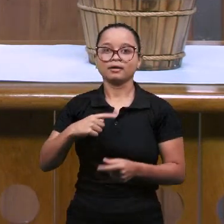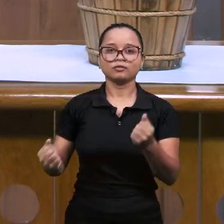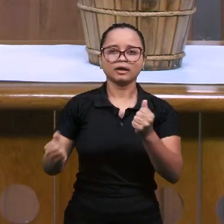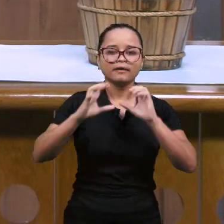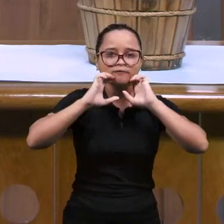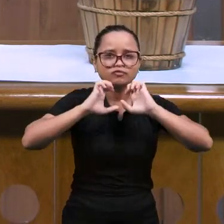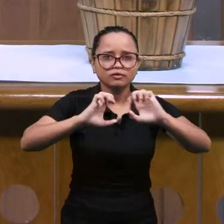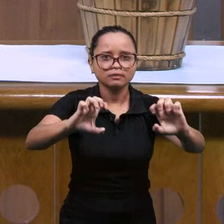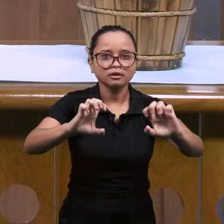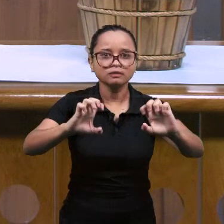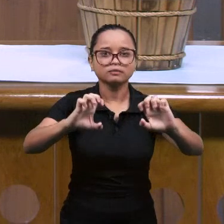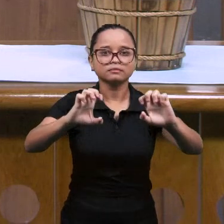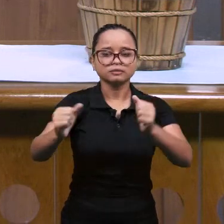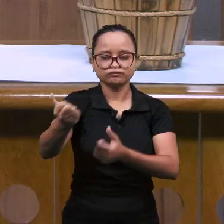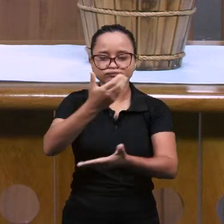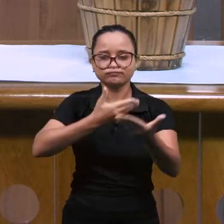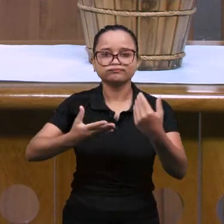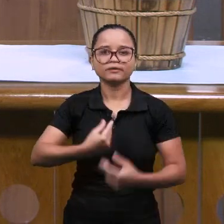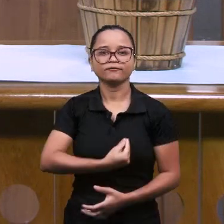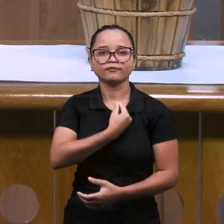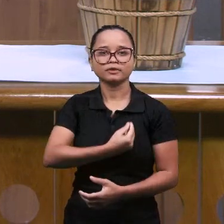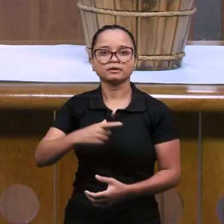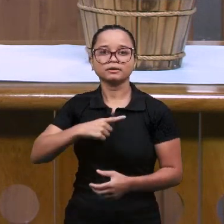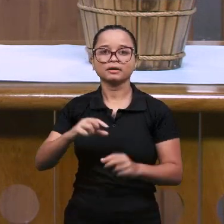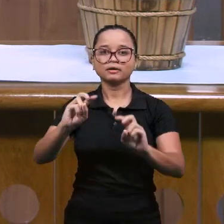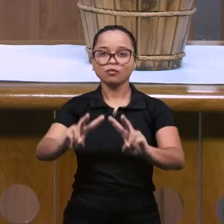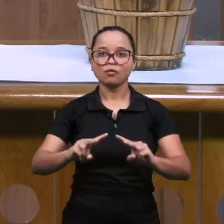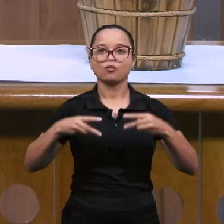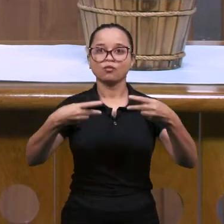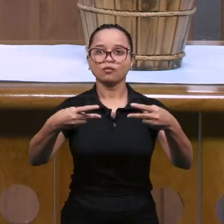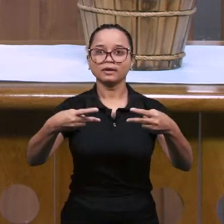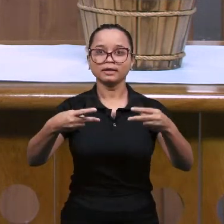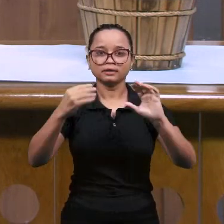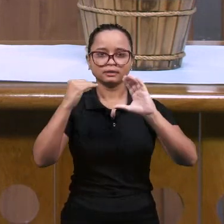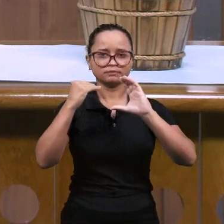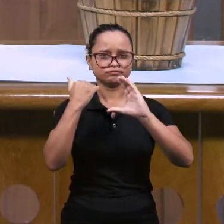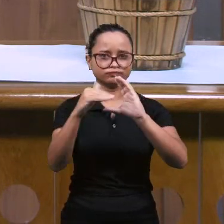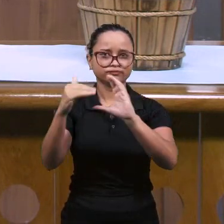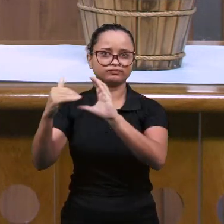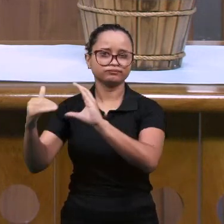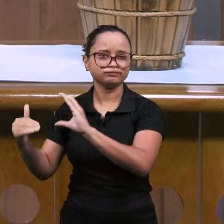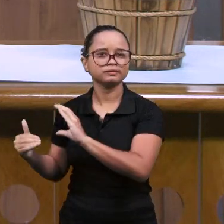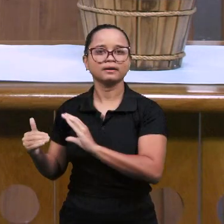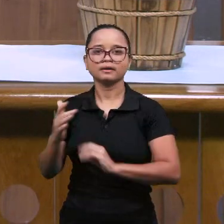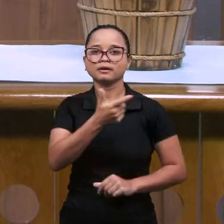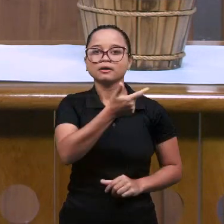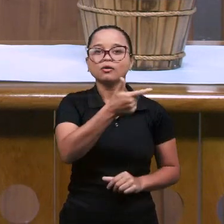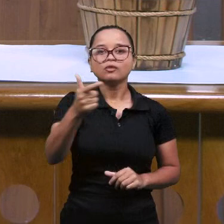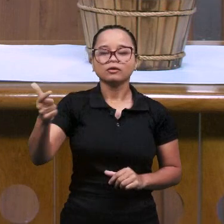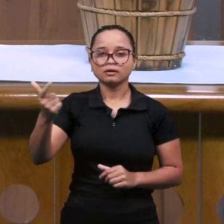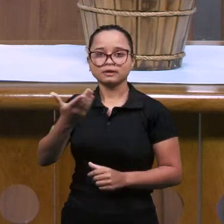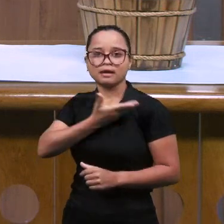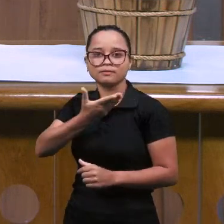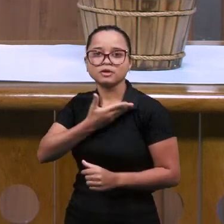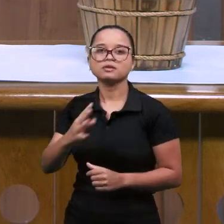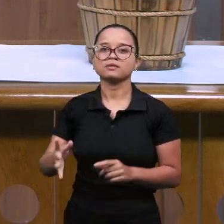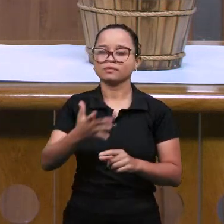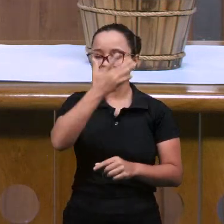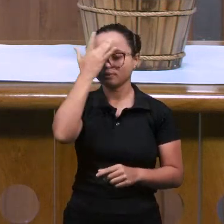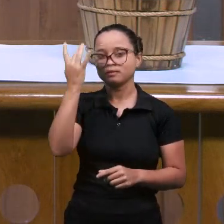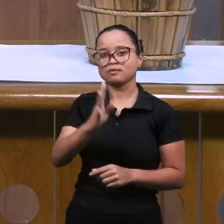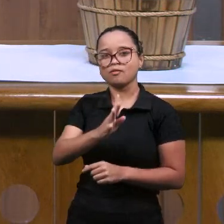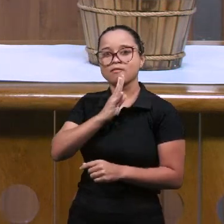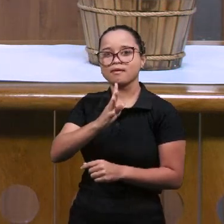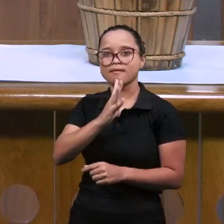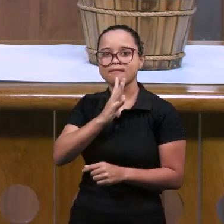vies, envoie les liens vers les autres, des amis, des connaissances. Et Dieu fait une